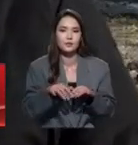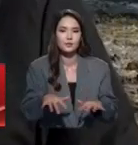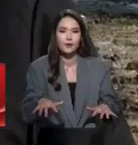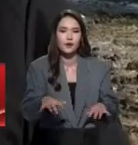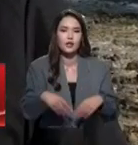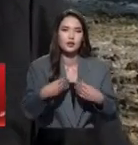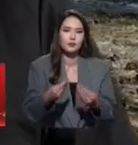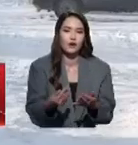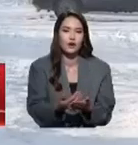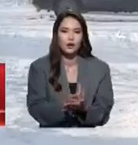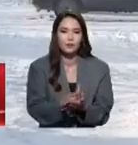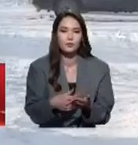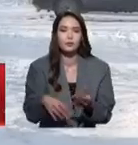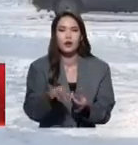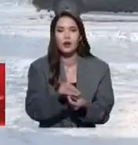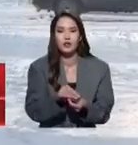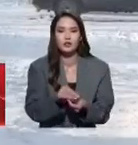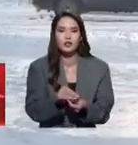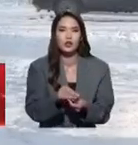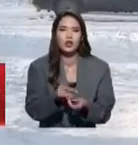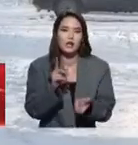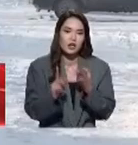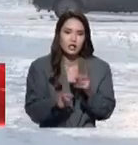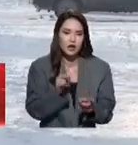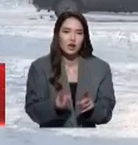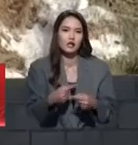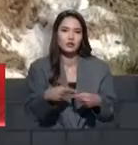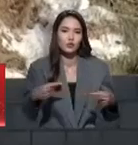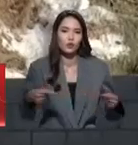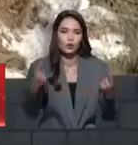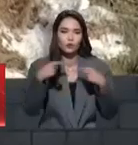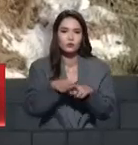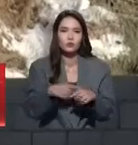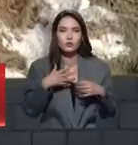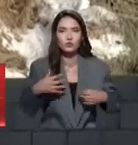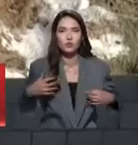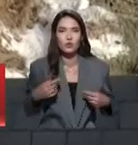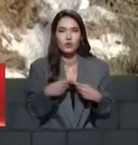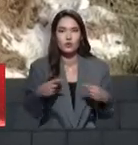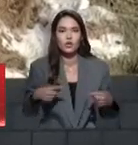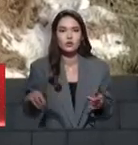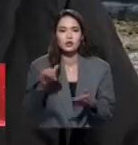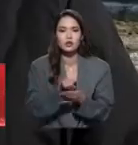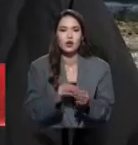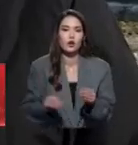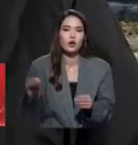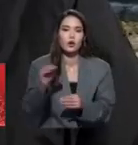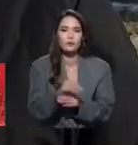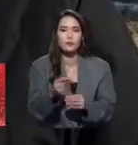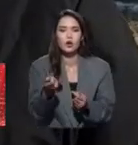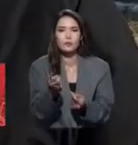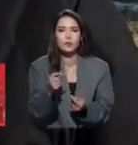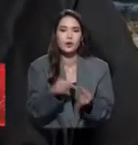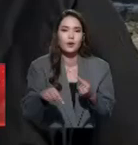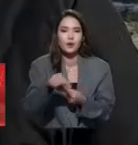важные поправки, в частности, стимулирование местного населения при участии в конкурсах, добавление дополнительных баллов. Вводится такое понятие,